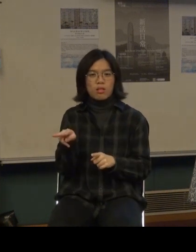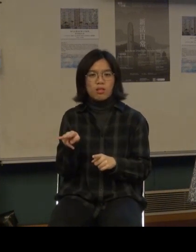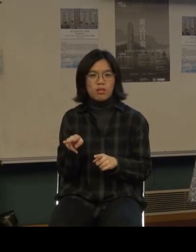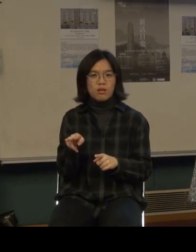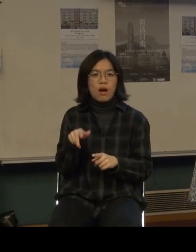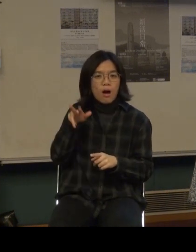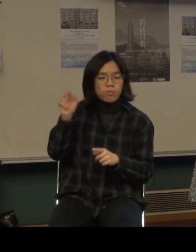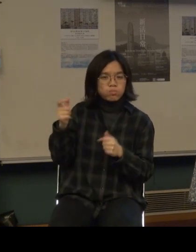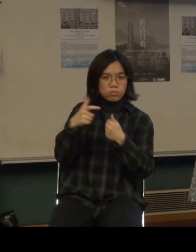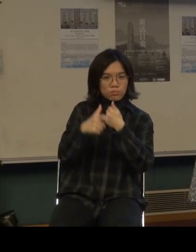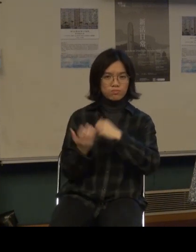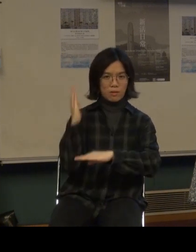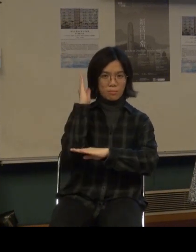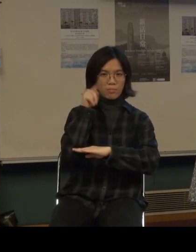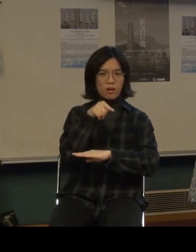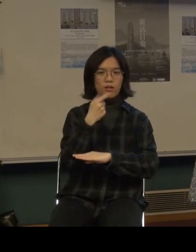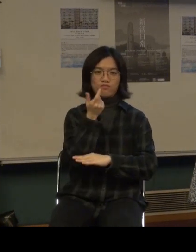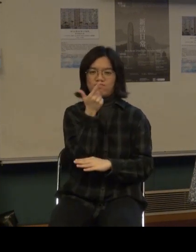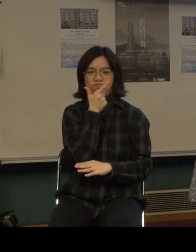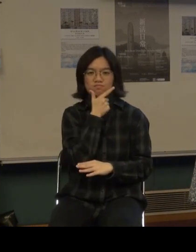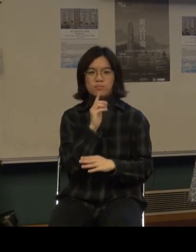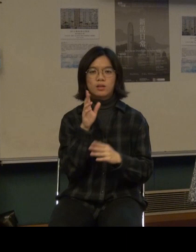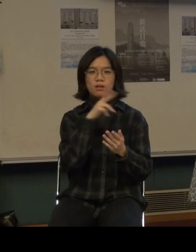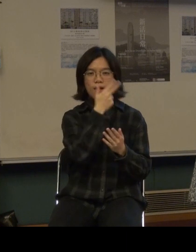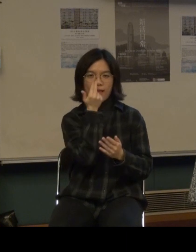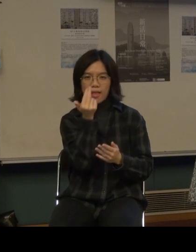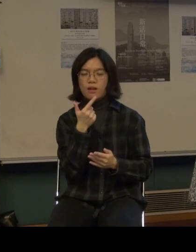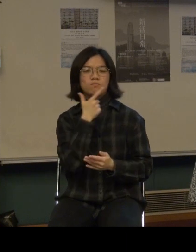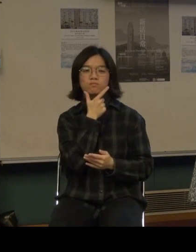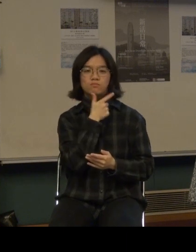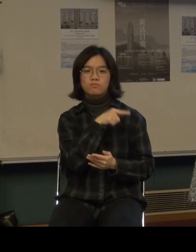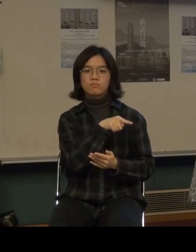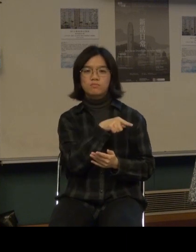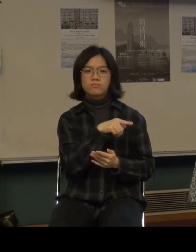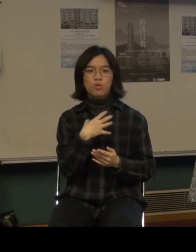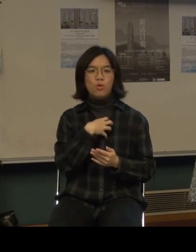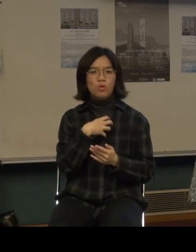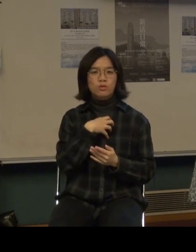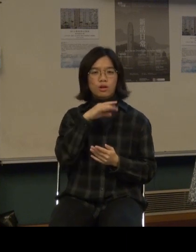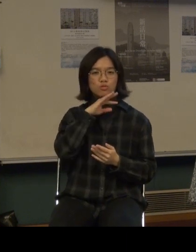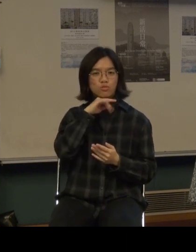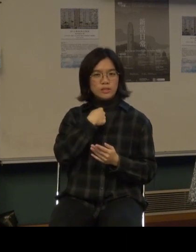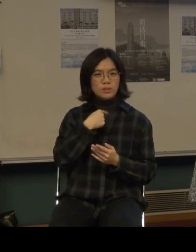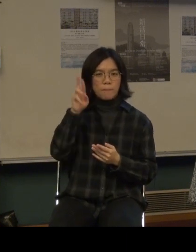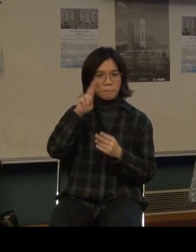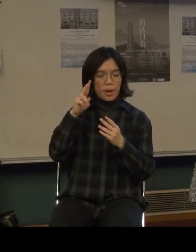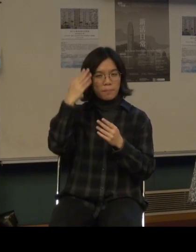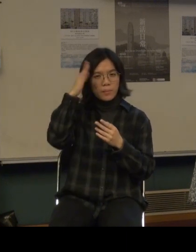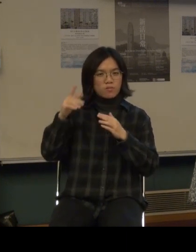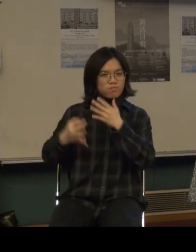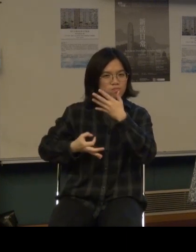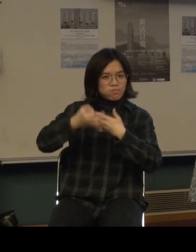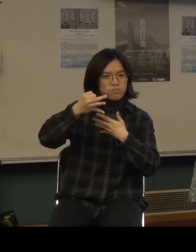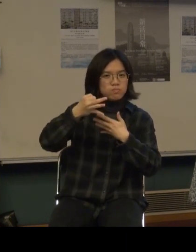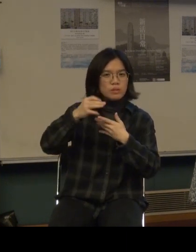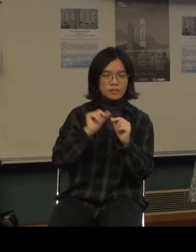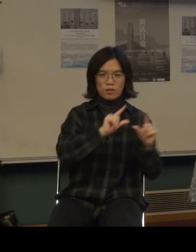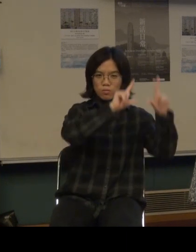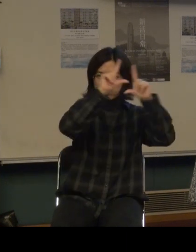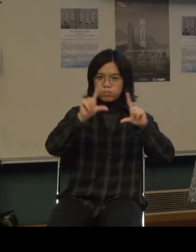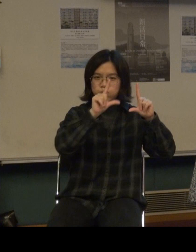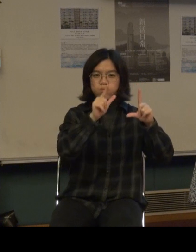物。他覺得人類文明的進步就是說我們在日常的生活的用品包括建築物去除了這些的裝